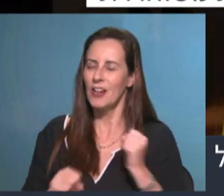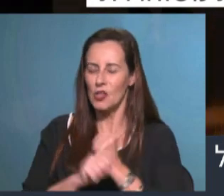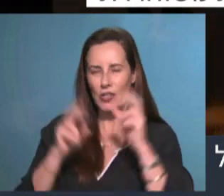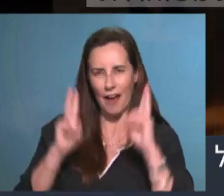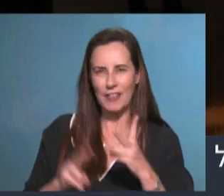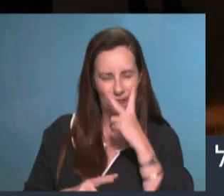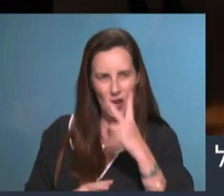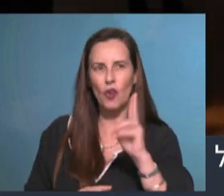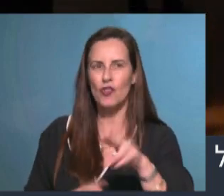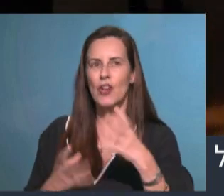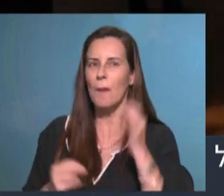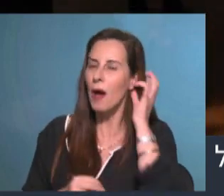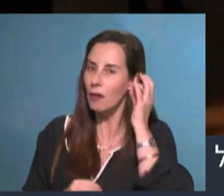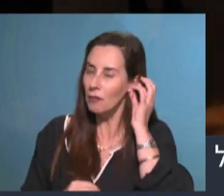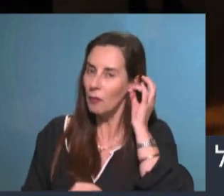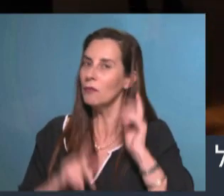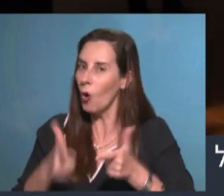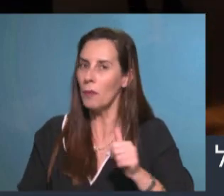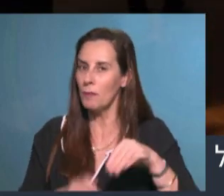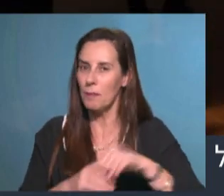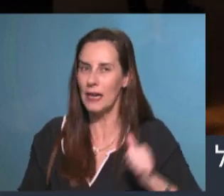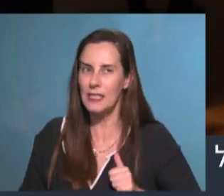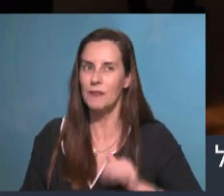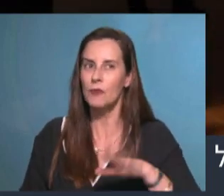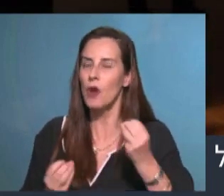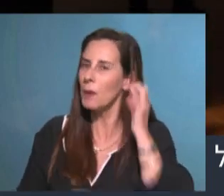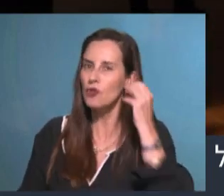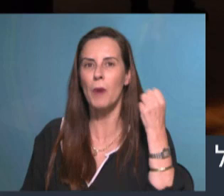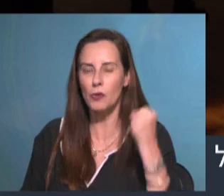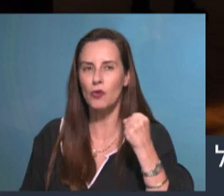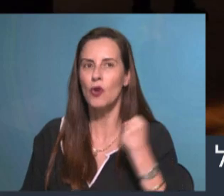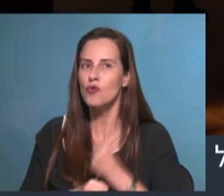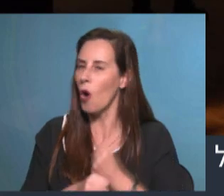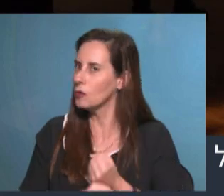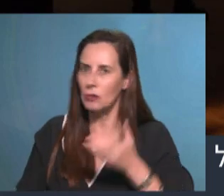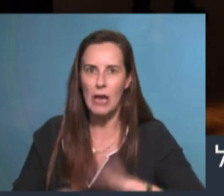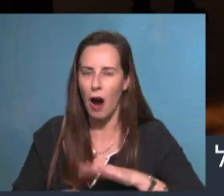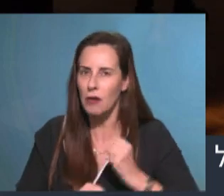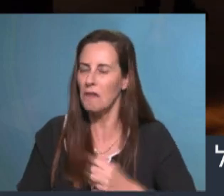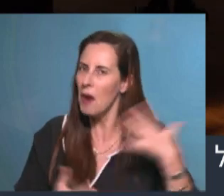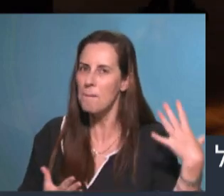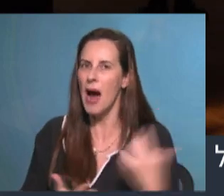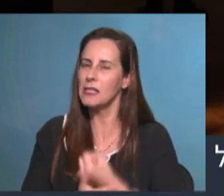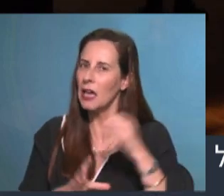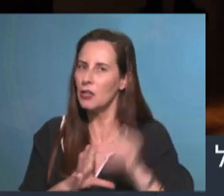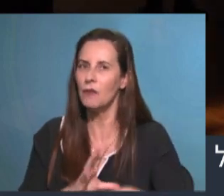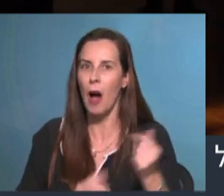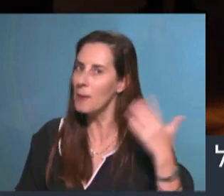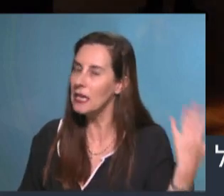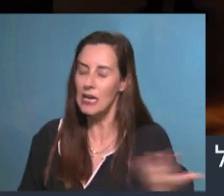שיש גם הרבה לוחמות בצבא, וגם פה הרבה נשים חזקות שעושות קריירות ומצליחות לתרום הרבה